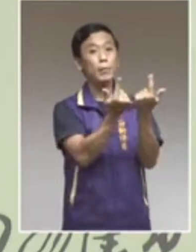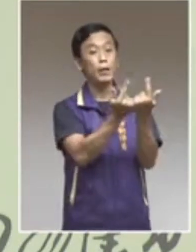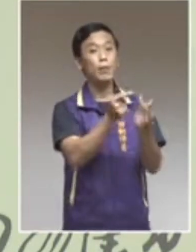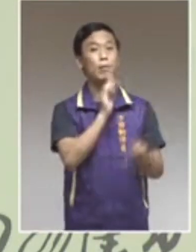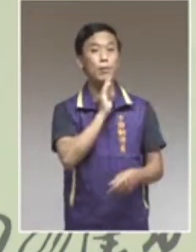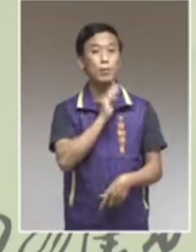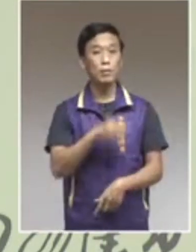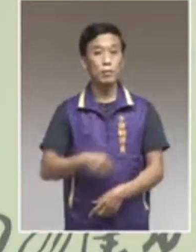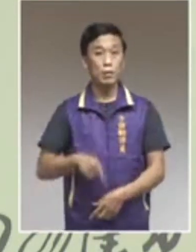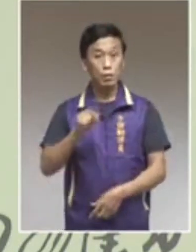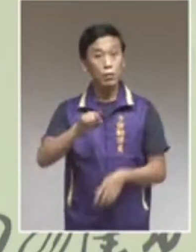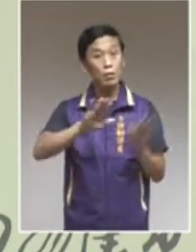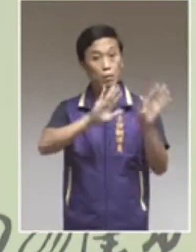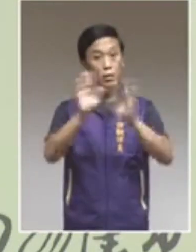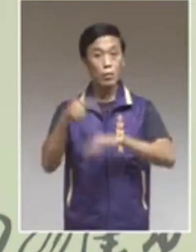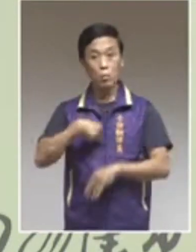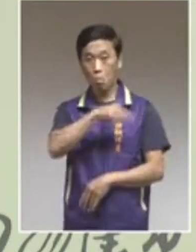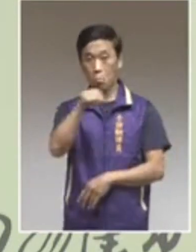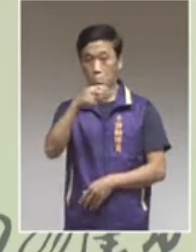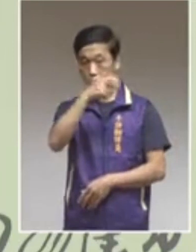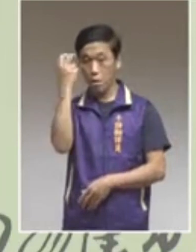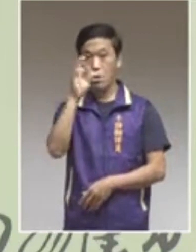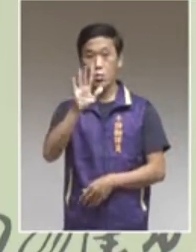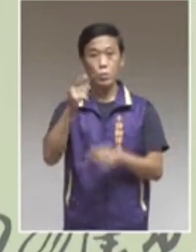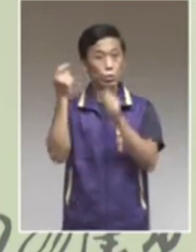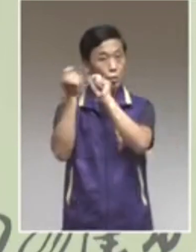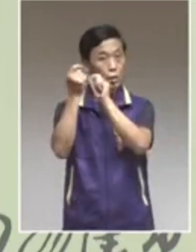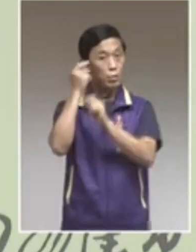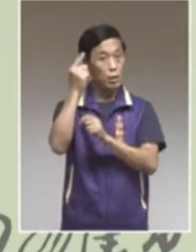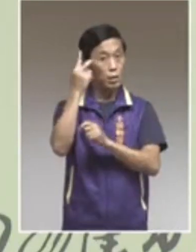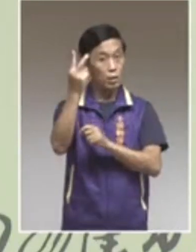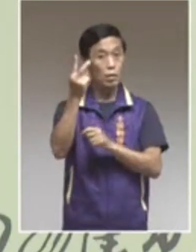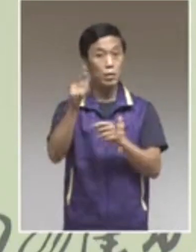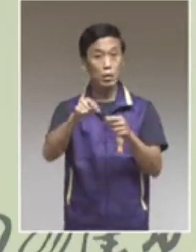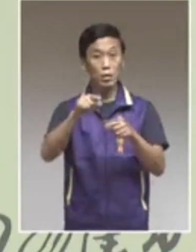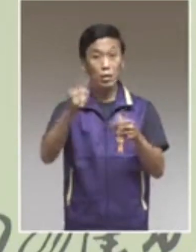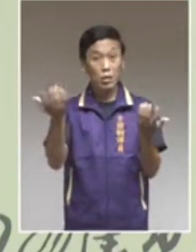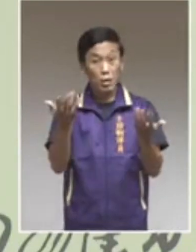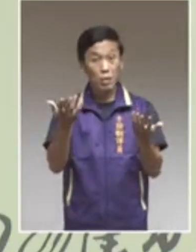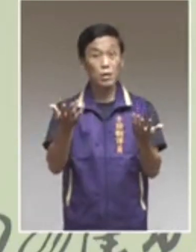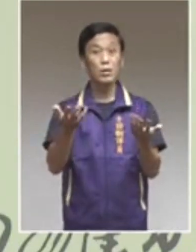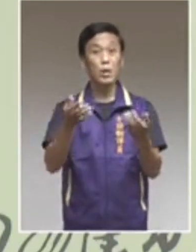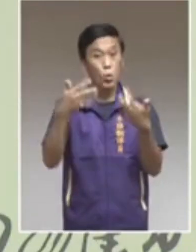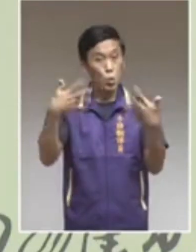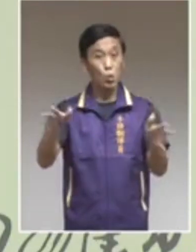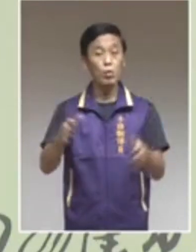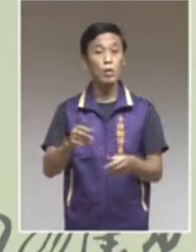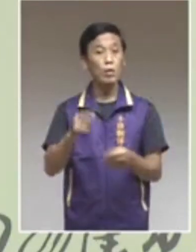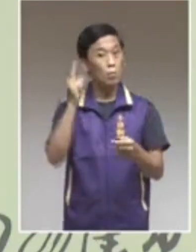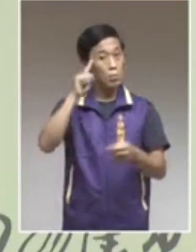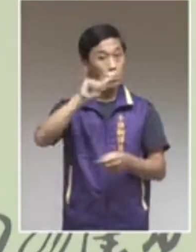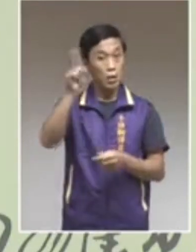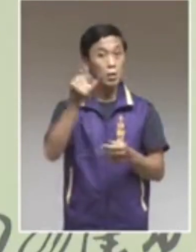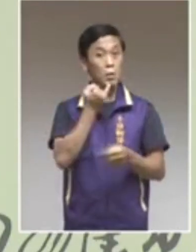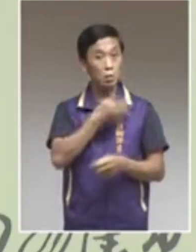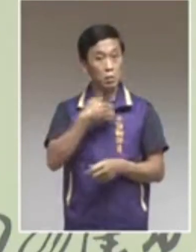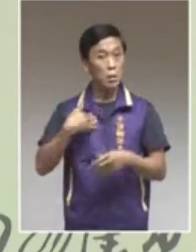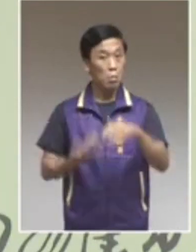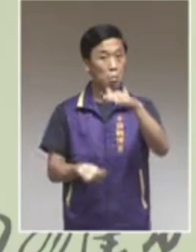分我们也发现，在这一两天这些案件其实非常非常的多，大概一天有时候